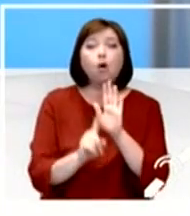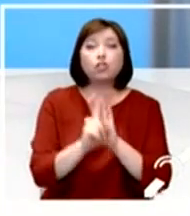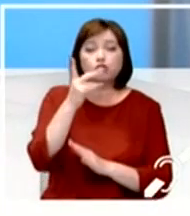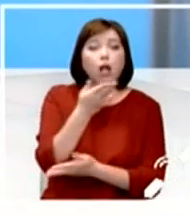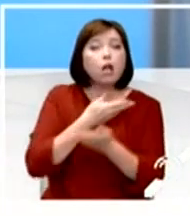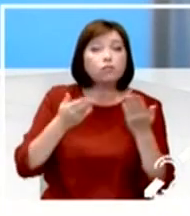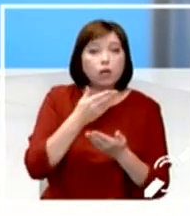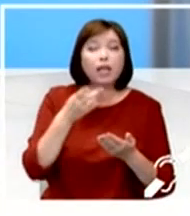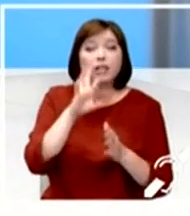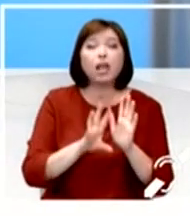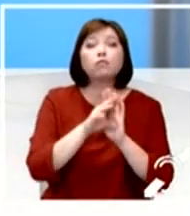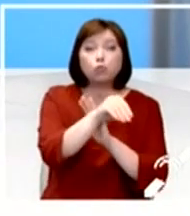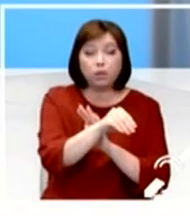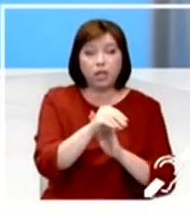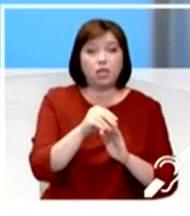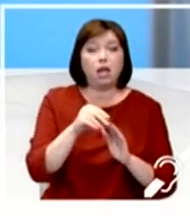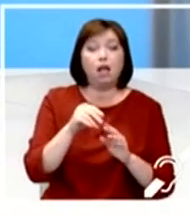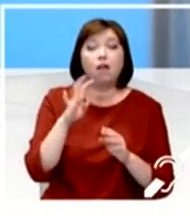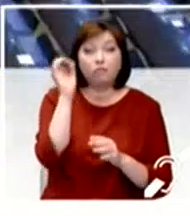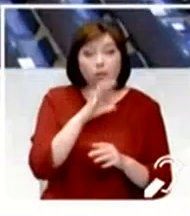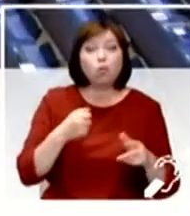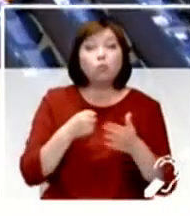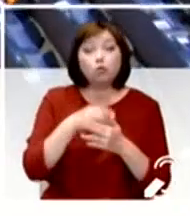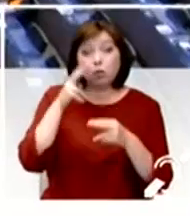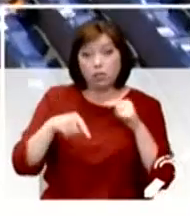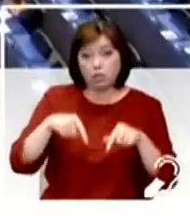de aderare până la sfârșitul acestui an.